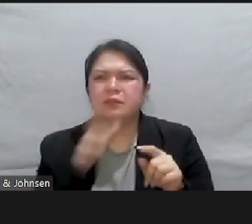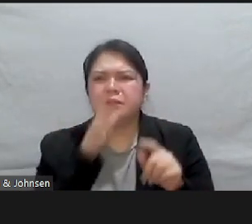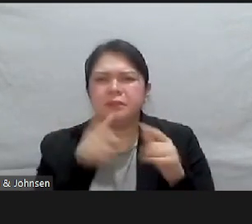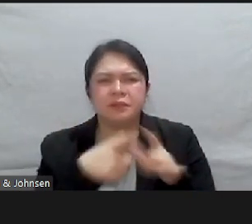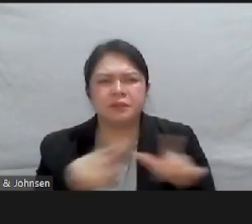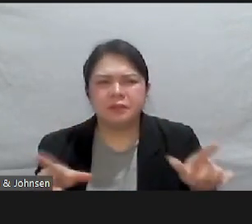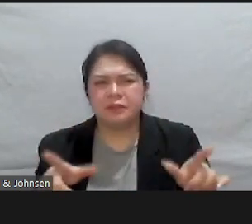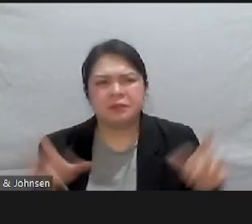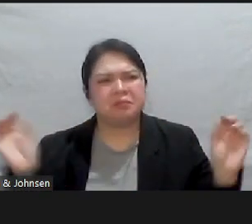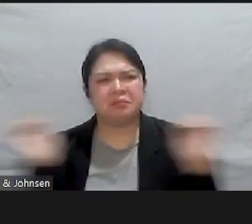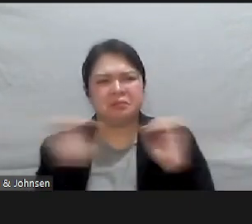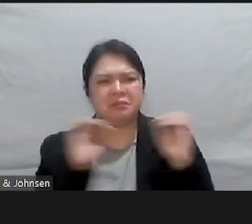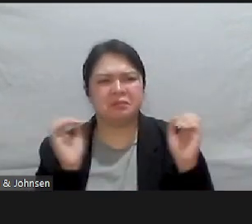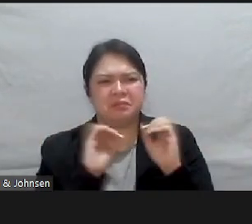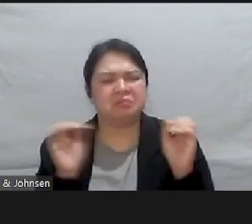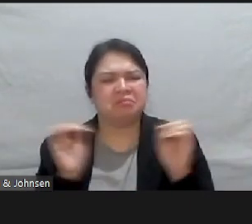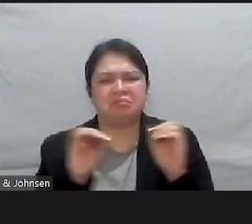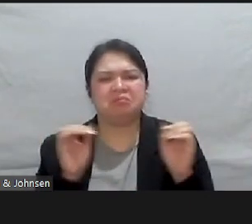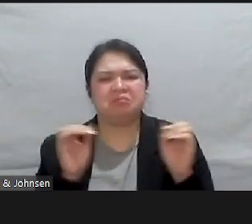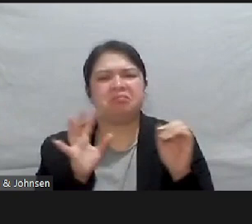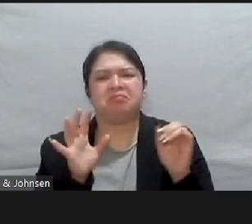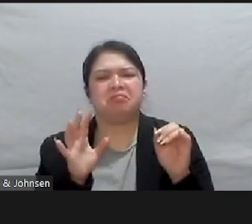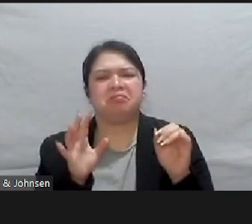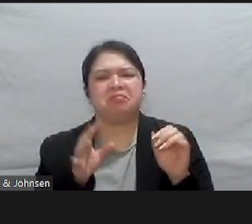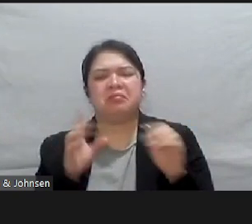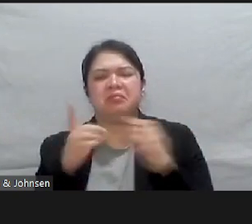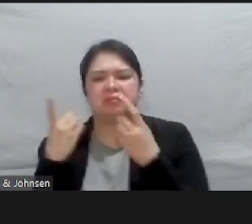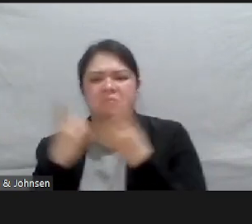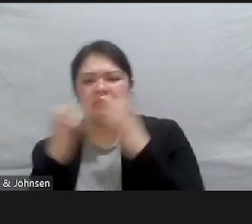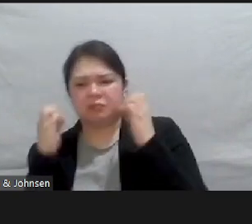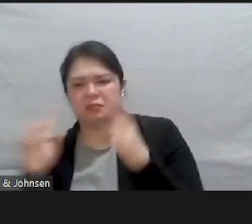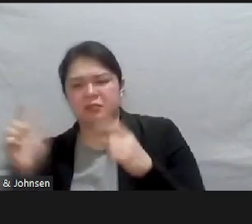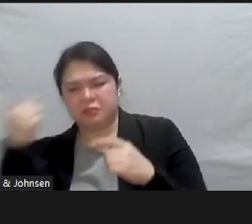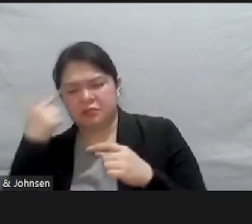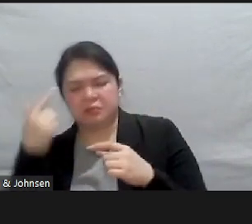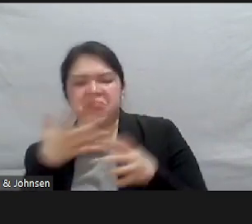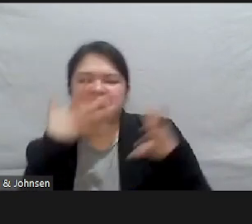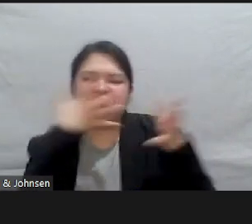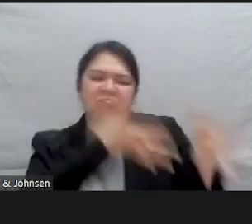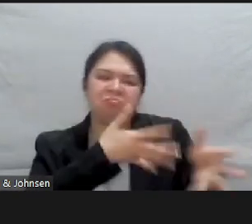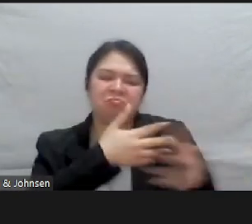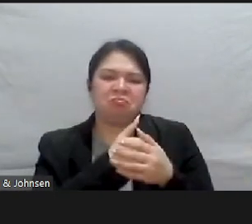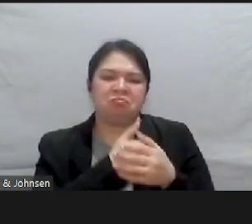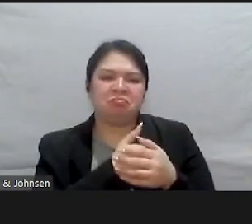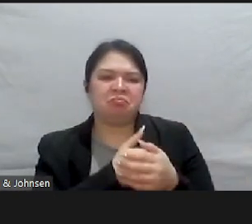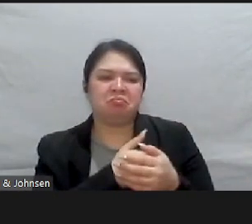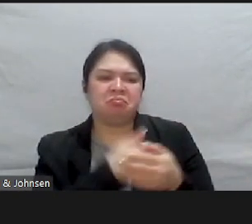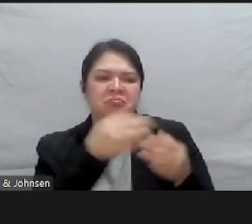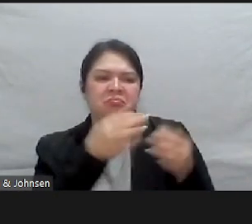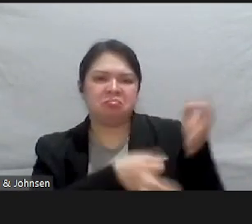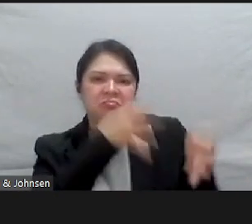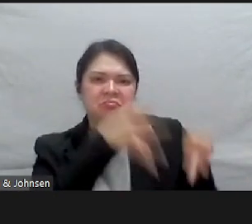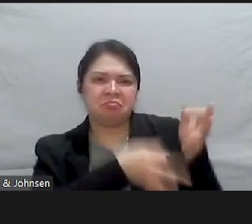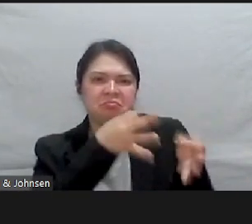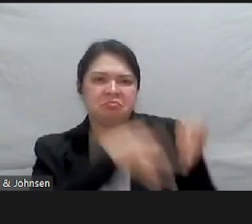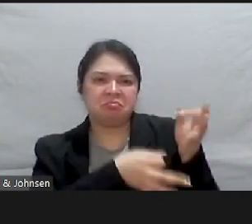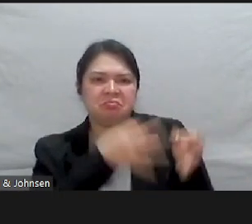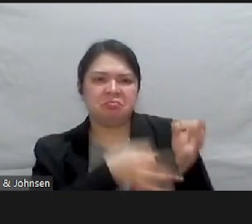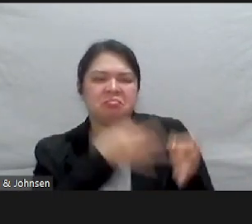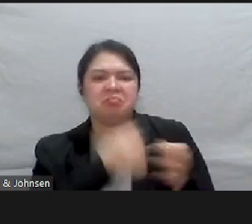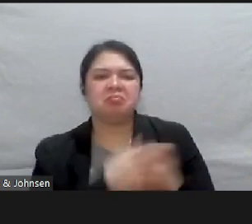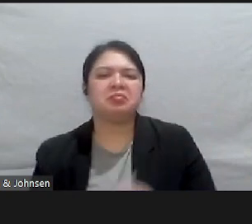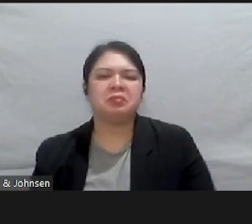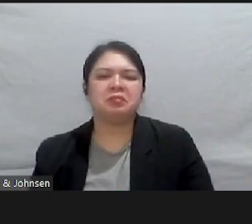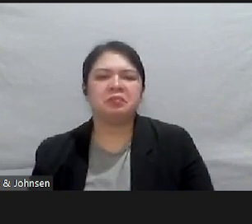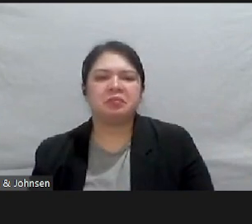mo na hindi masyadong binigyan ng suporta ng DepEd at gobyerno yung mother tongue. Tapos uhusgahan nila na it's not working. Ano?